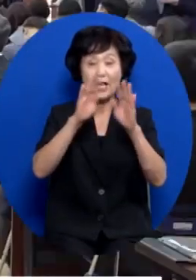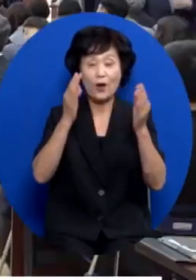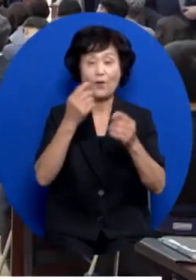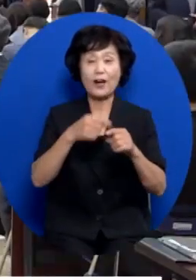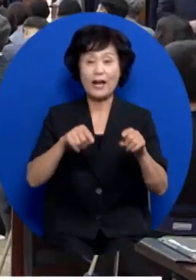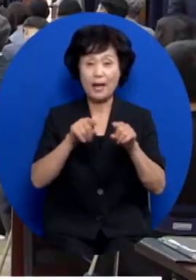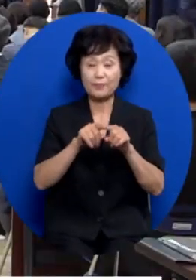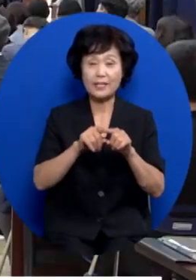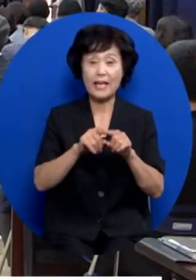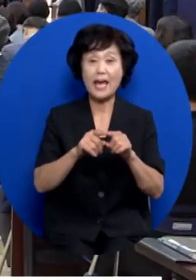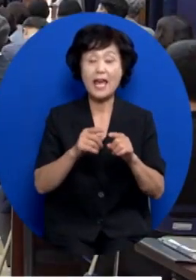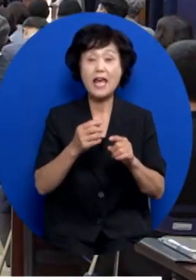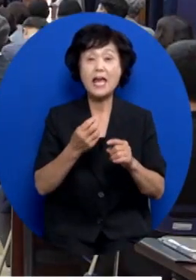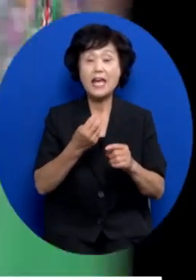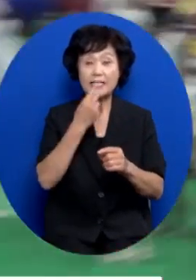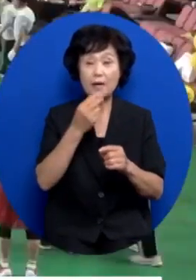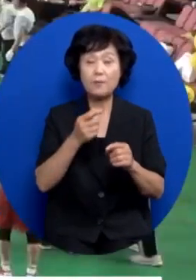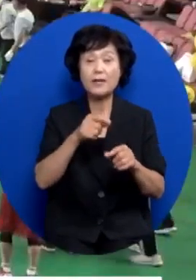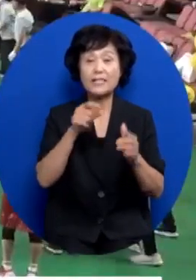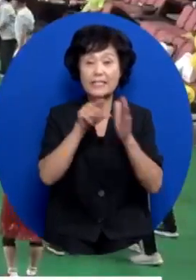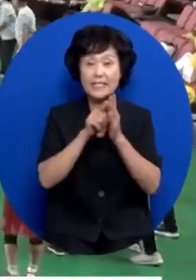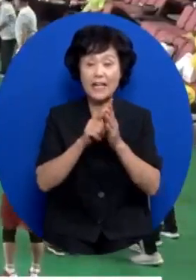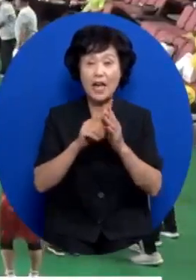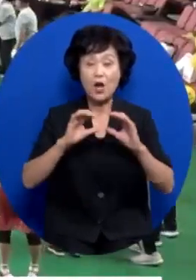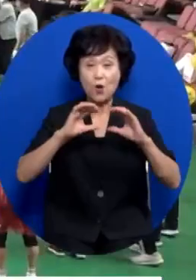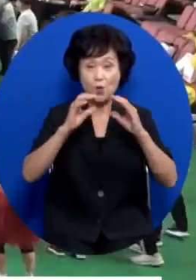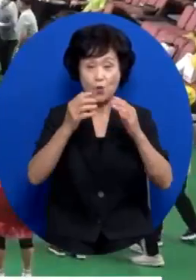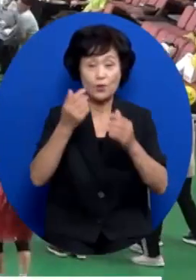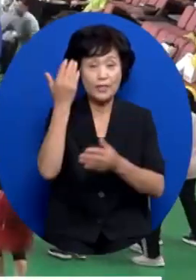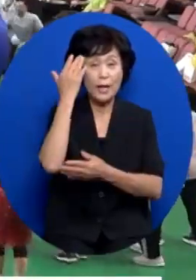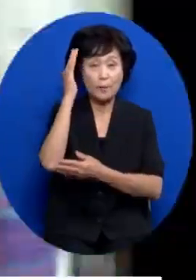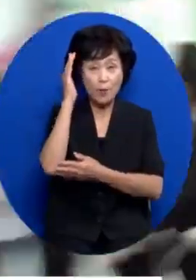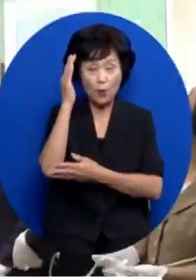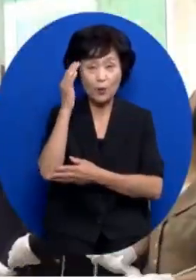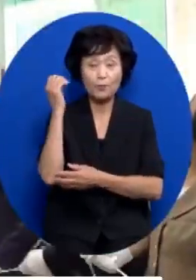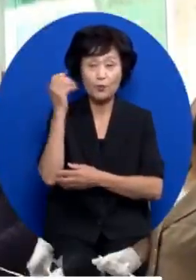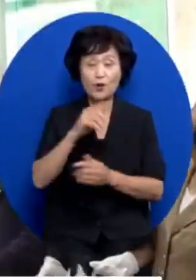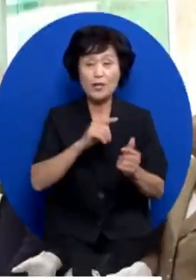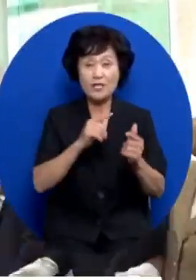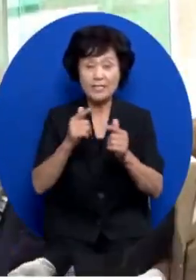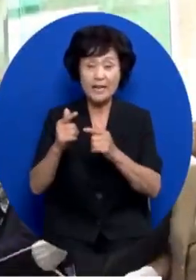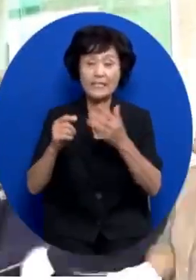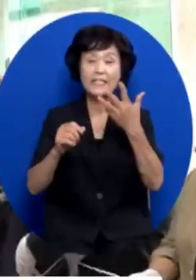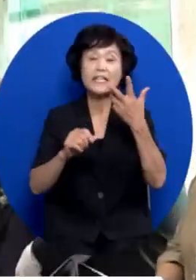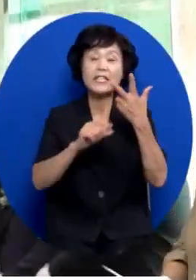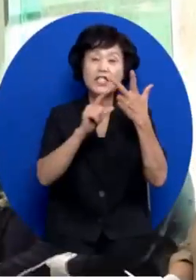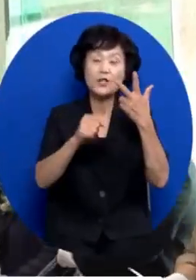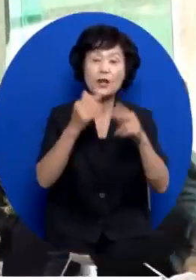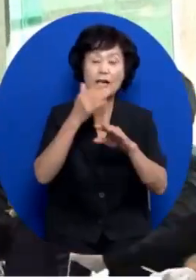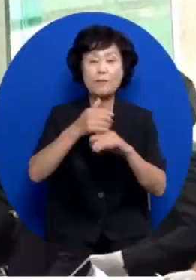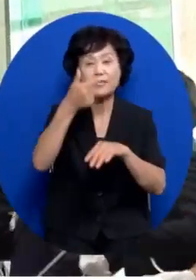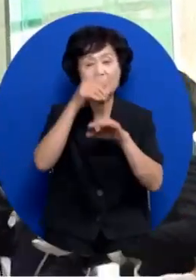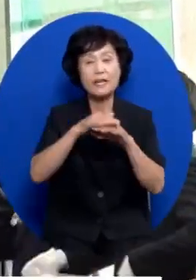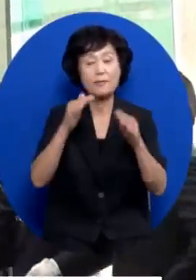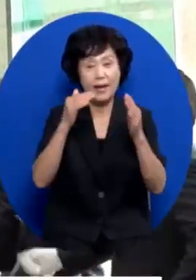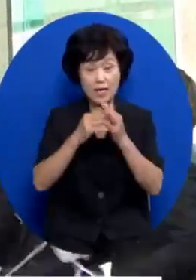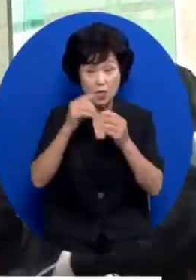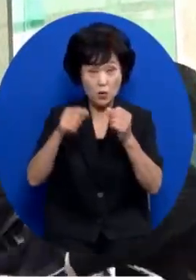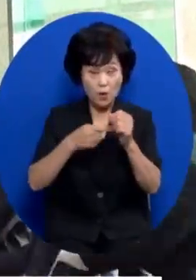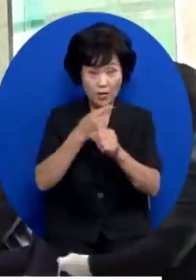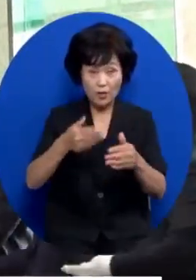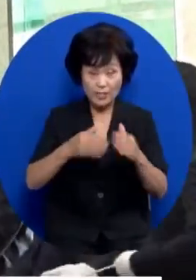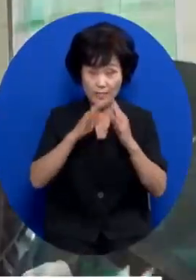진행된 개혁주의 생명신학 국제 포럼, 6월 백석인 한마당, 7월 총회관 헌당 감사예배까지. 이 밖에도